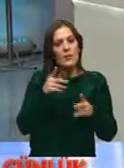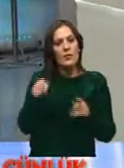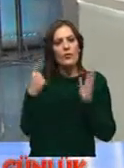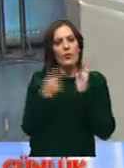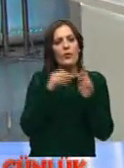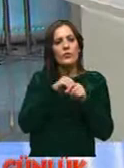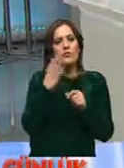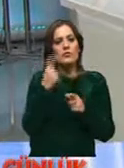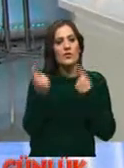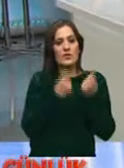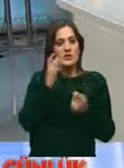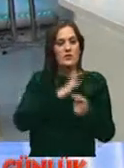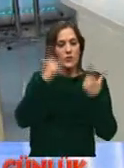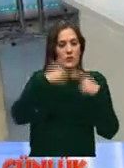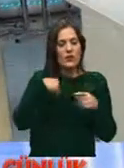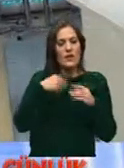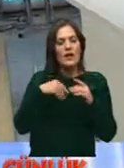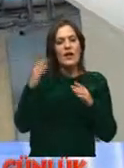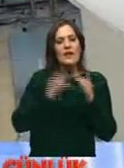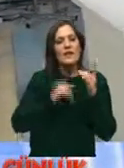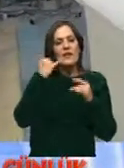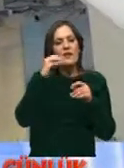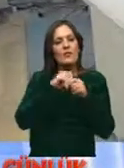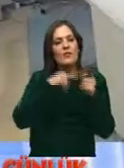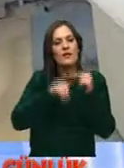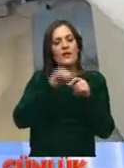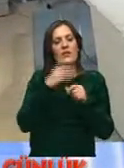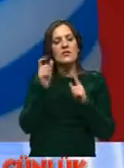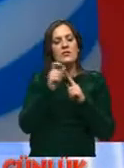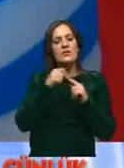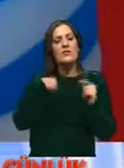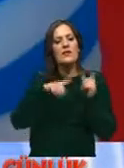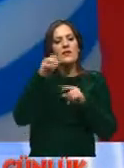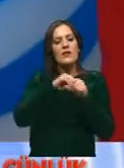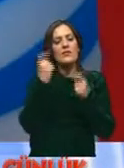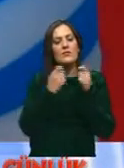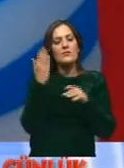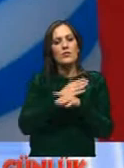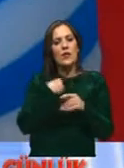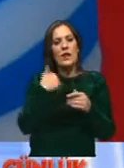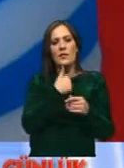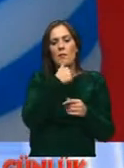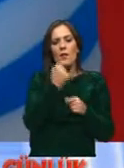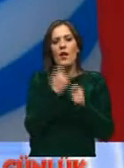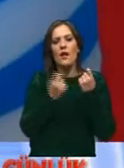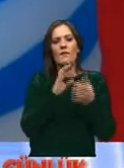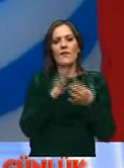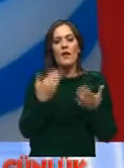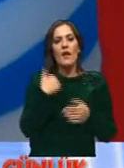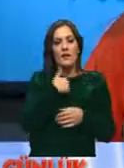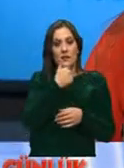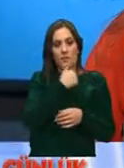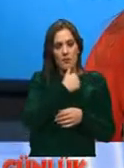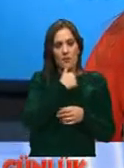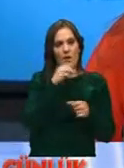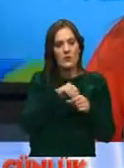noktada çok iş düşüyor kitle iletişim araçlarına. Peki Çiğdem Hanım, kitle iletişim araçlarına iş düşüyor. Anne babaya ne düşüyor? Anne babaya